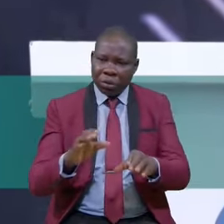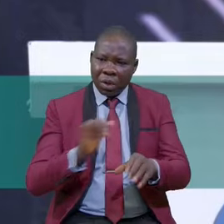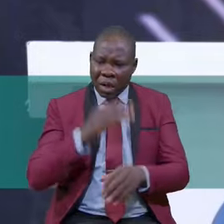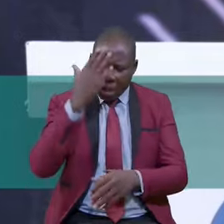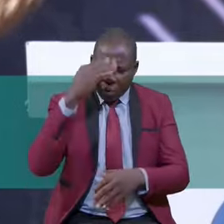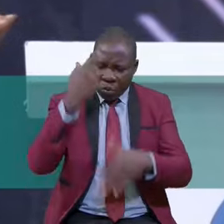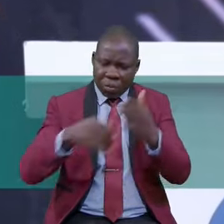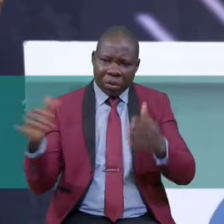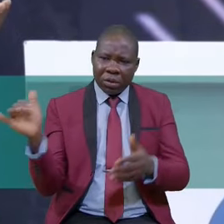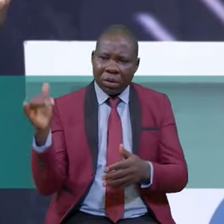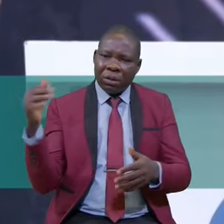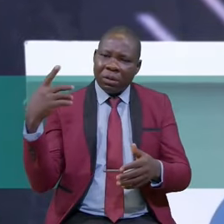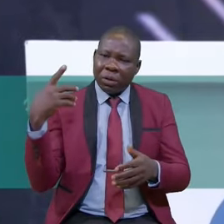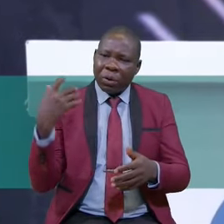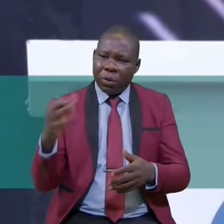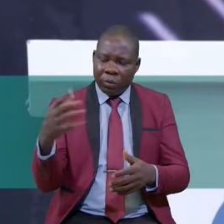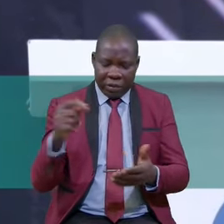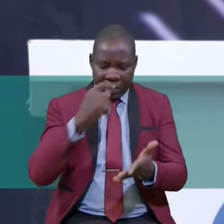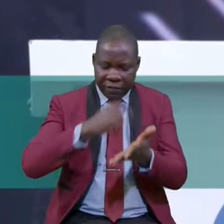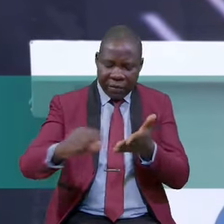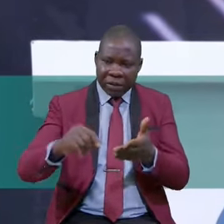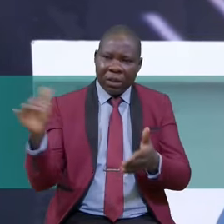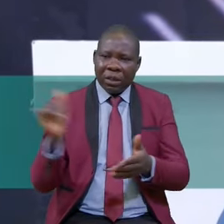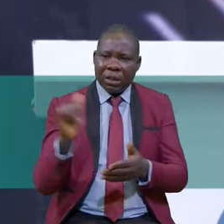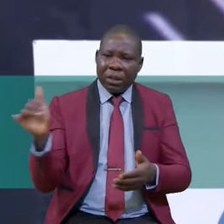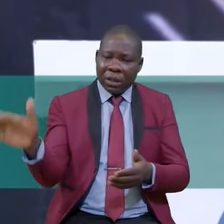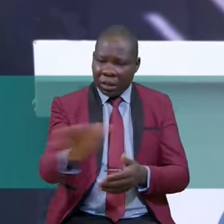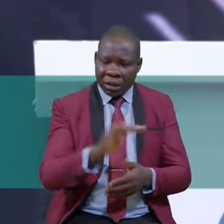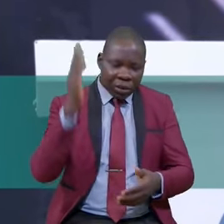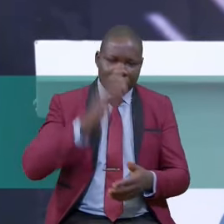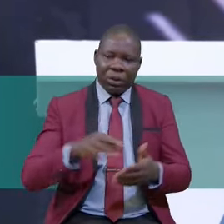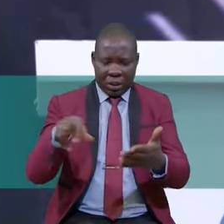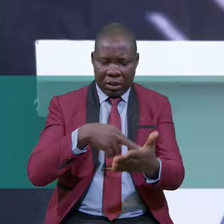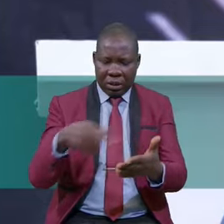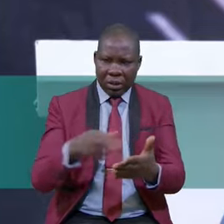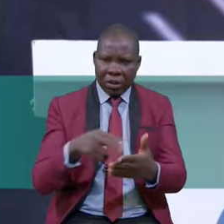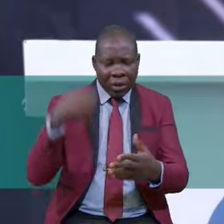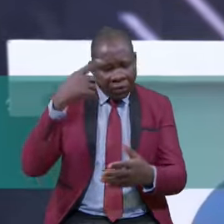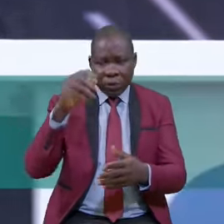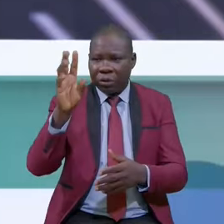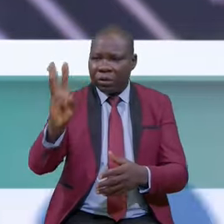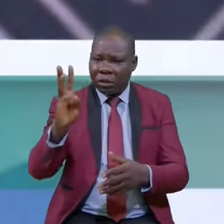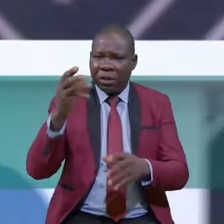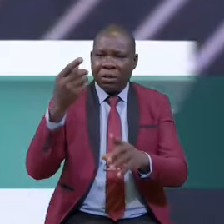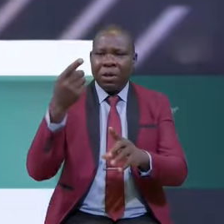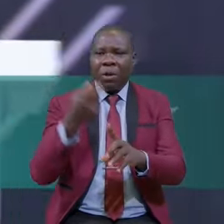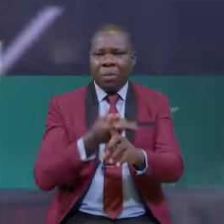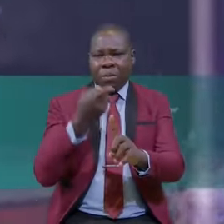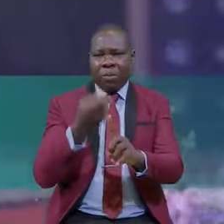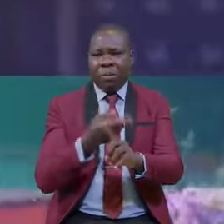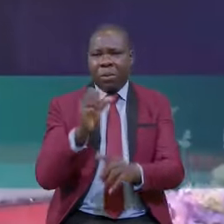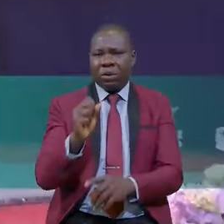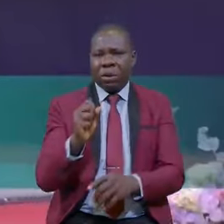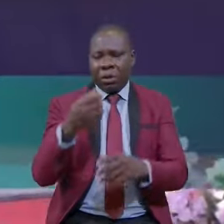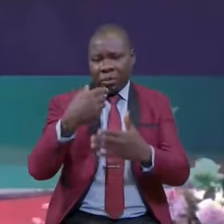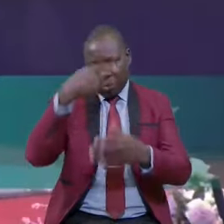vont conclure parce que je les ai écoutés pendant 6 mois. Et il n'y a plus de fraîcheur. And then sometimes you look